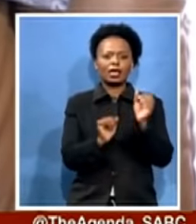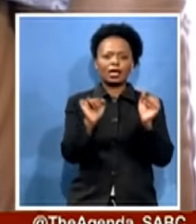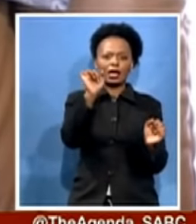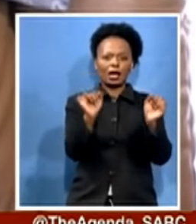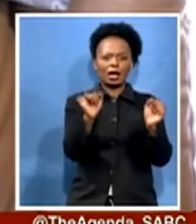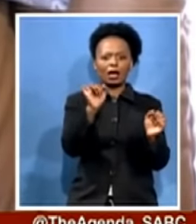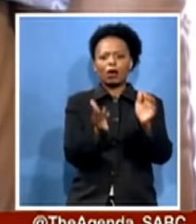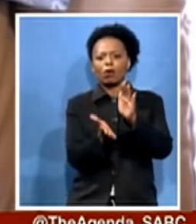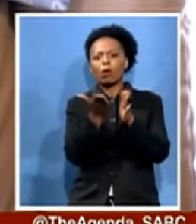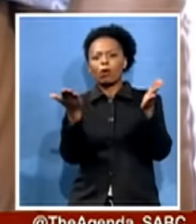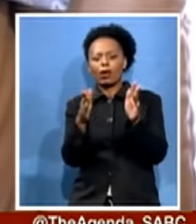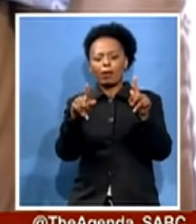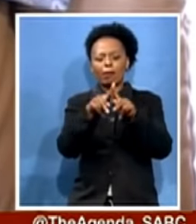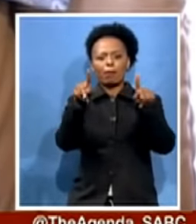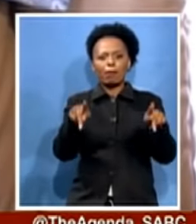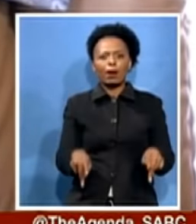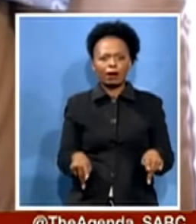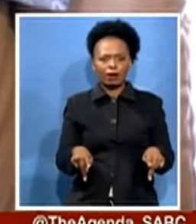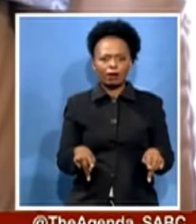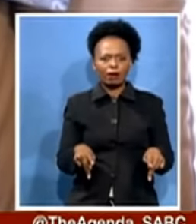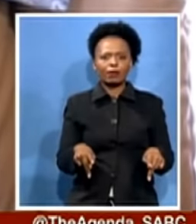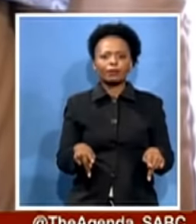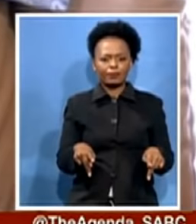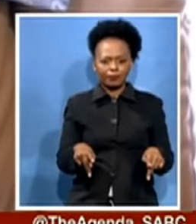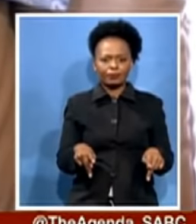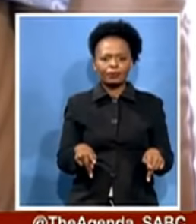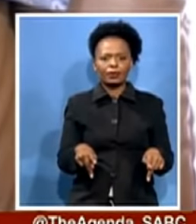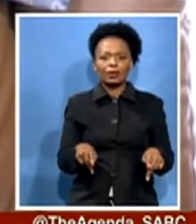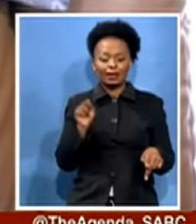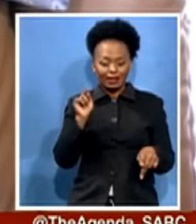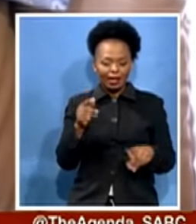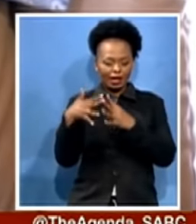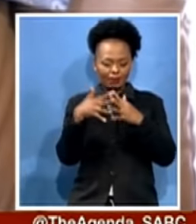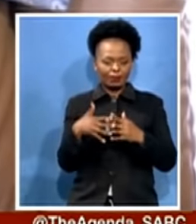esendaweni, bekuyikhathi ezilapha ko-6:30.